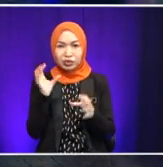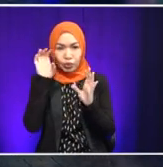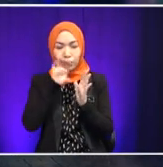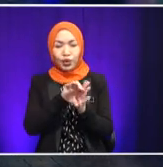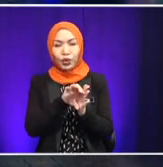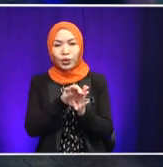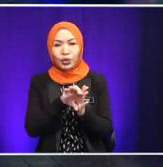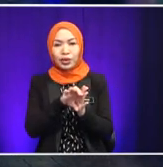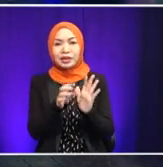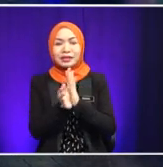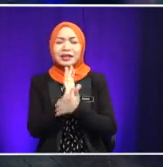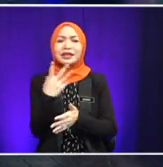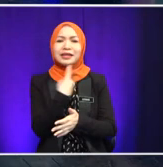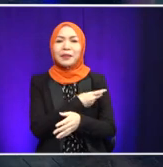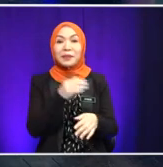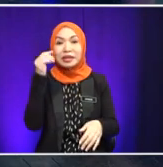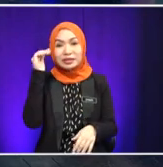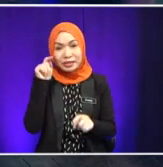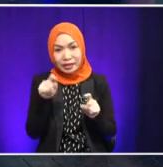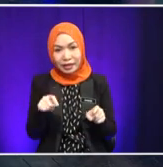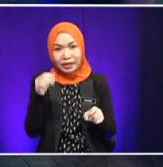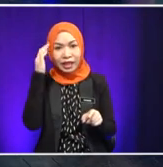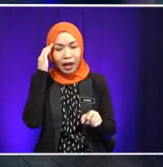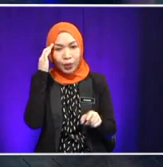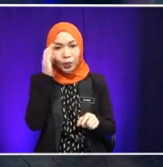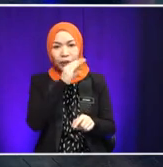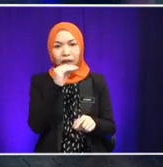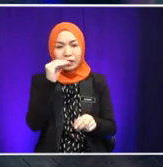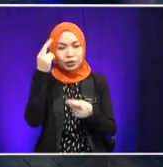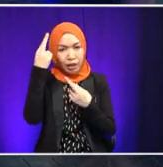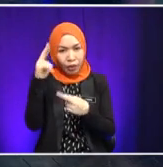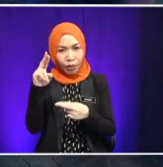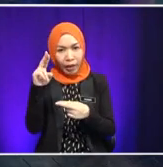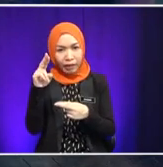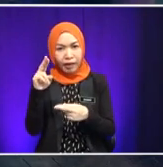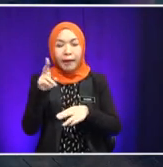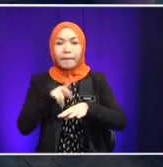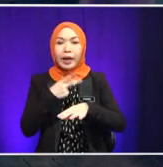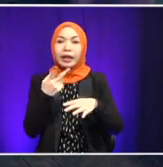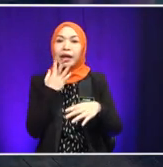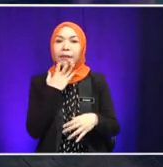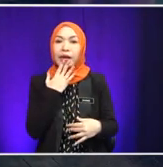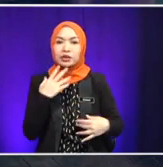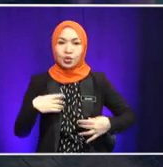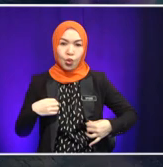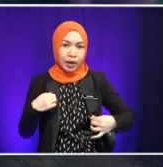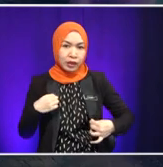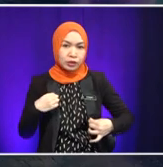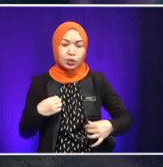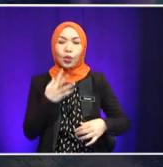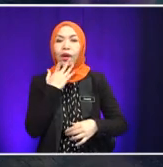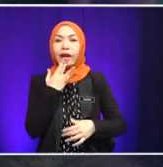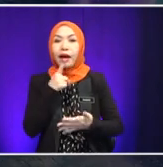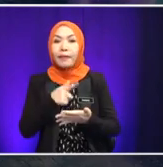pergi untuk upacara kematian tersebut kita perlu hormat dengan memakai jangan memakai pakaian yang aku berwarna-warni ya yang yang